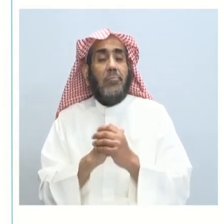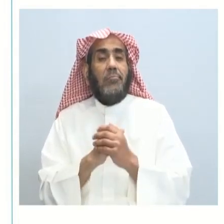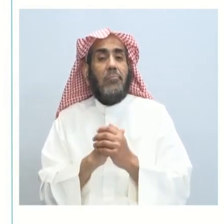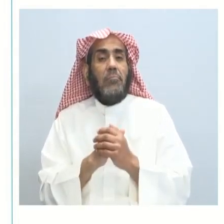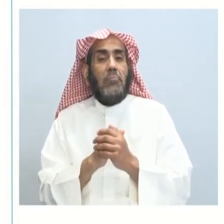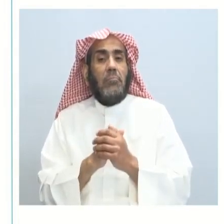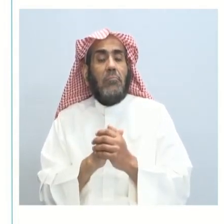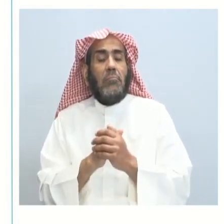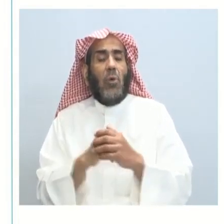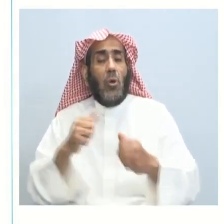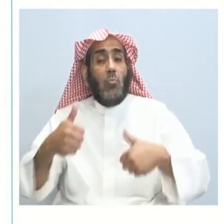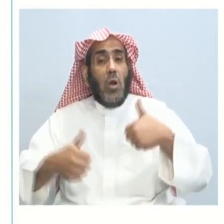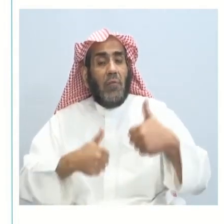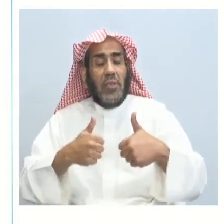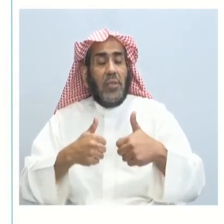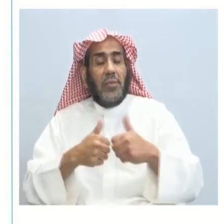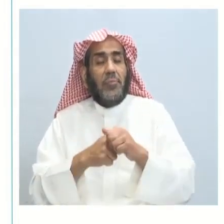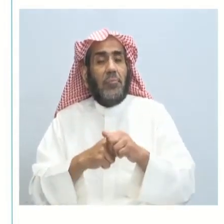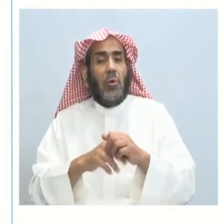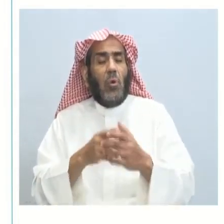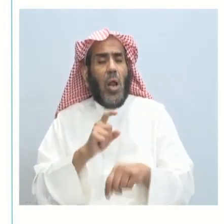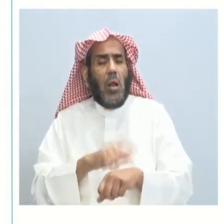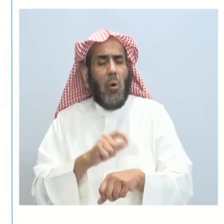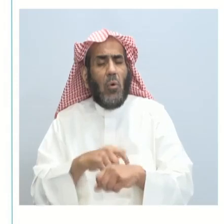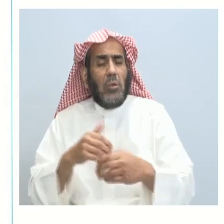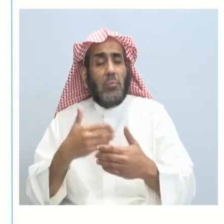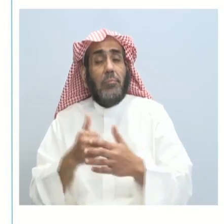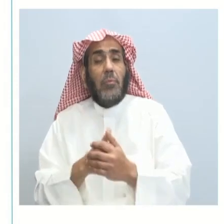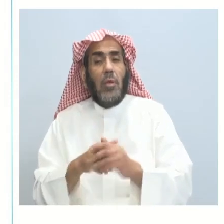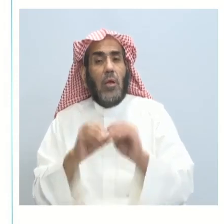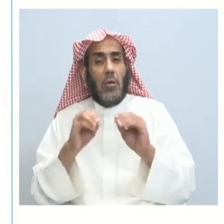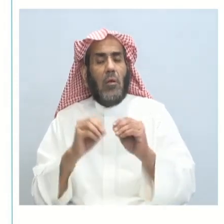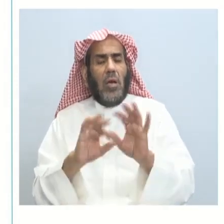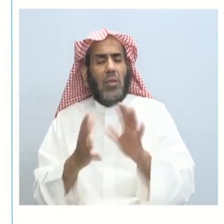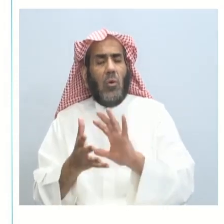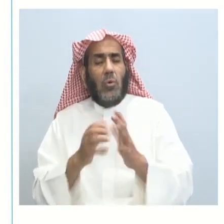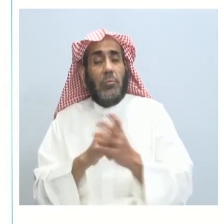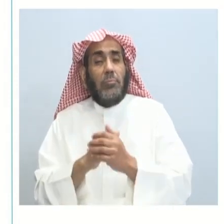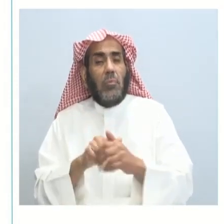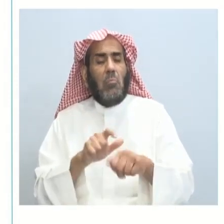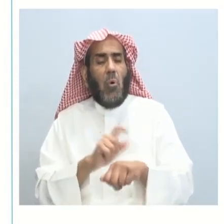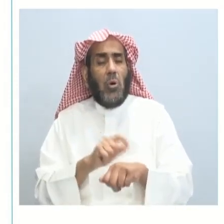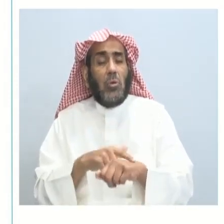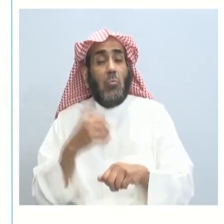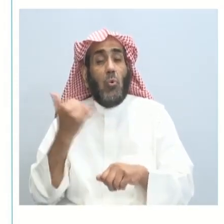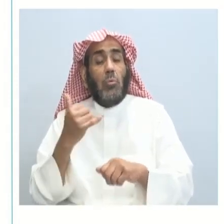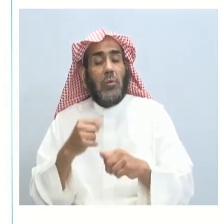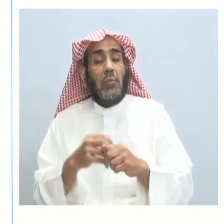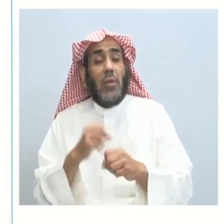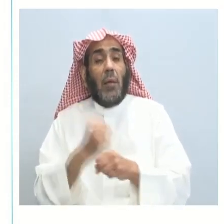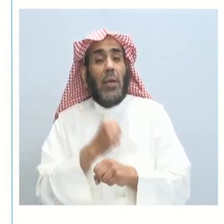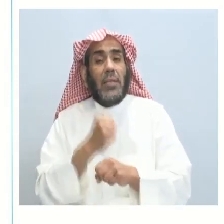الفعاليه المنافسه حول الموعد المقترح ايضا ذكرنا قد يكون الموعد مهم جدا في